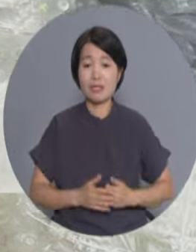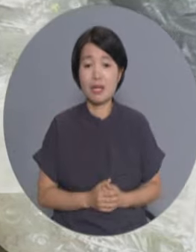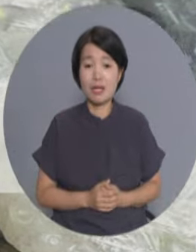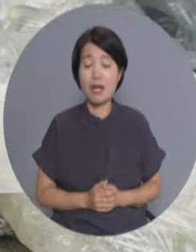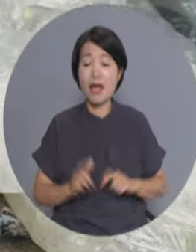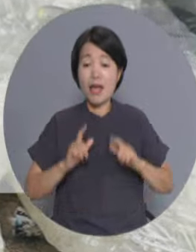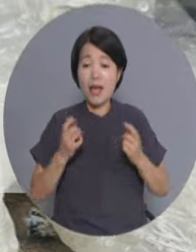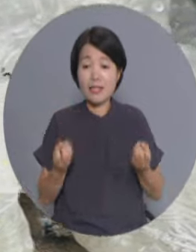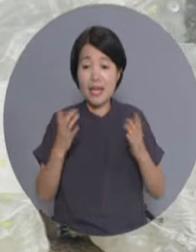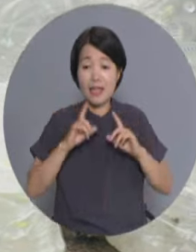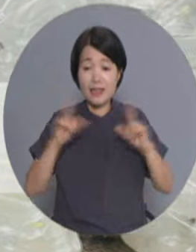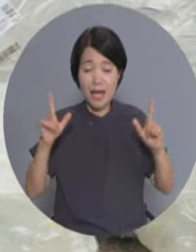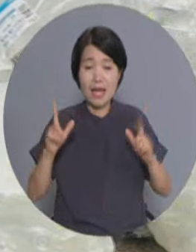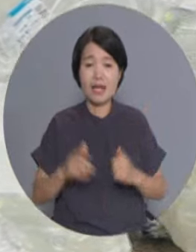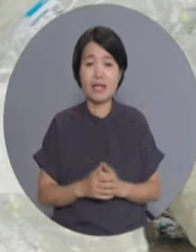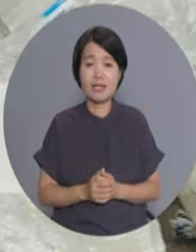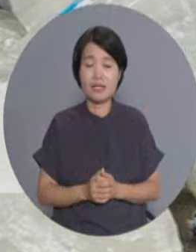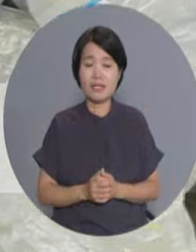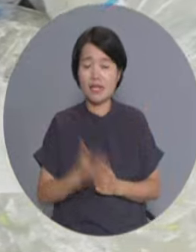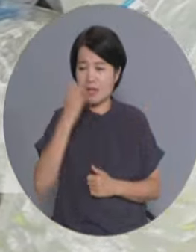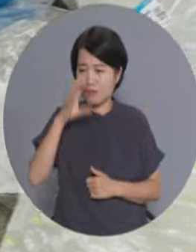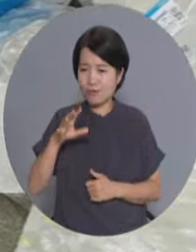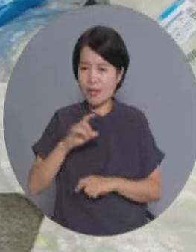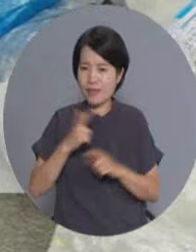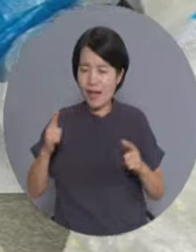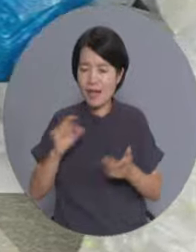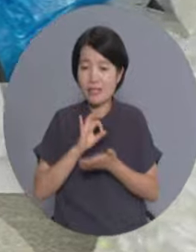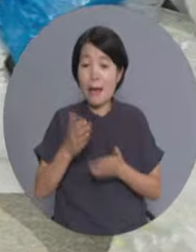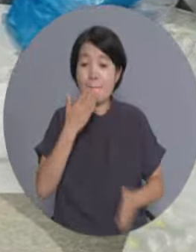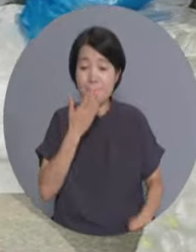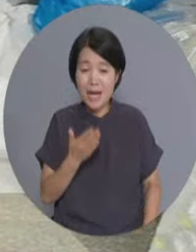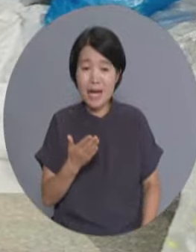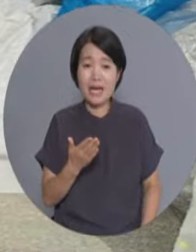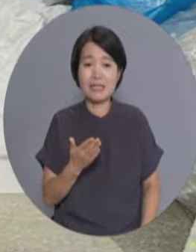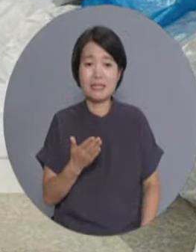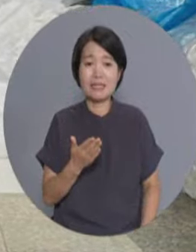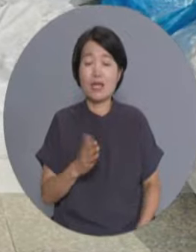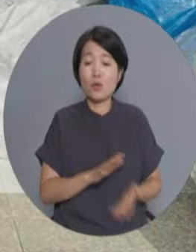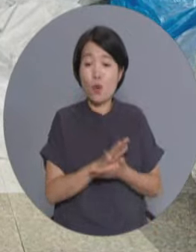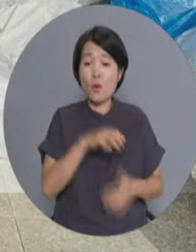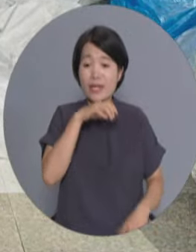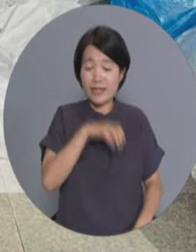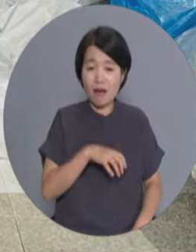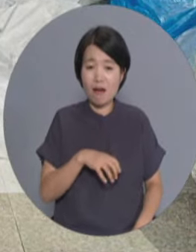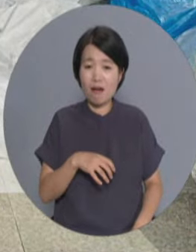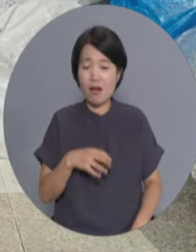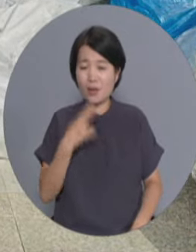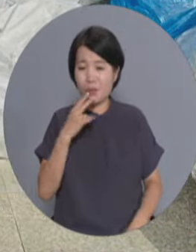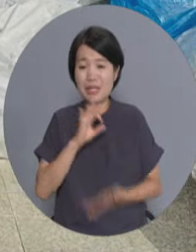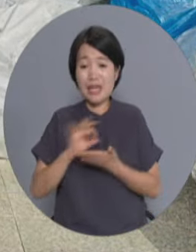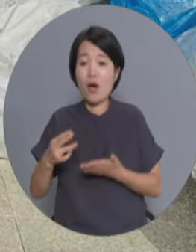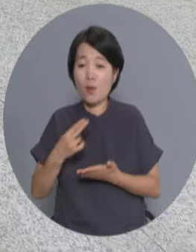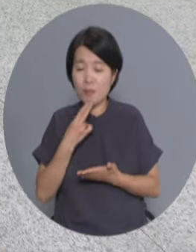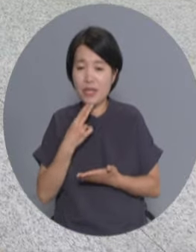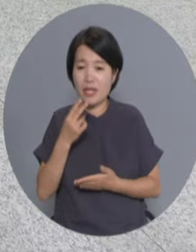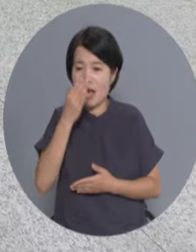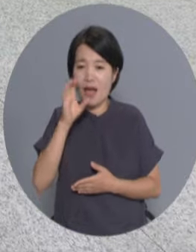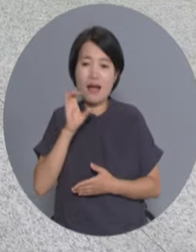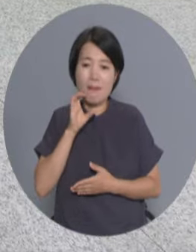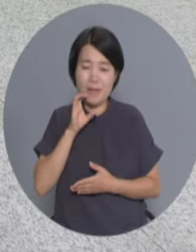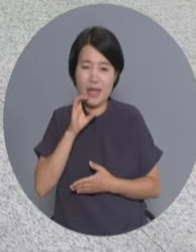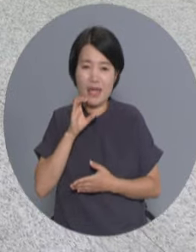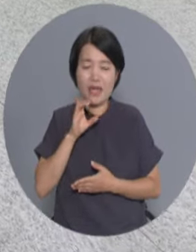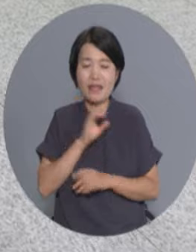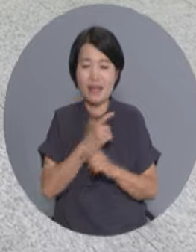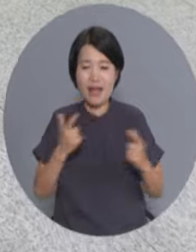이날 행사에는 또 자원순환의 다양한 모습을 보여주는 재활용 실내 놀이터, 노 플라스틱 카페 등 다채로운 부대